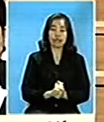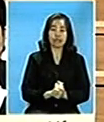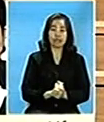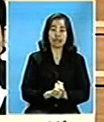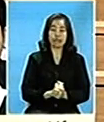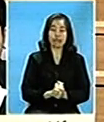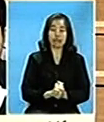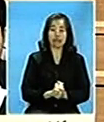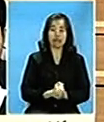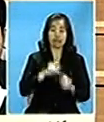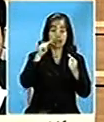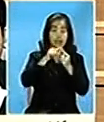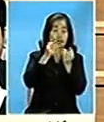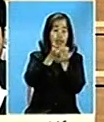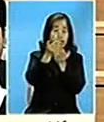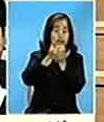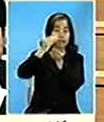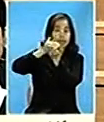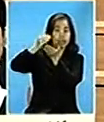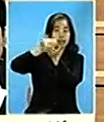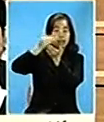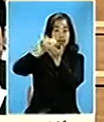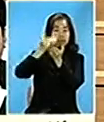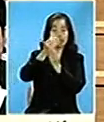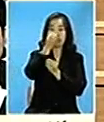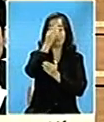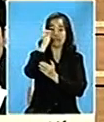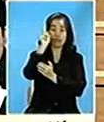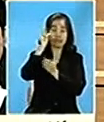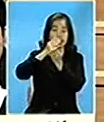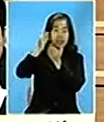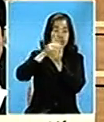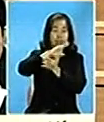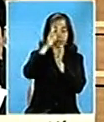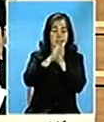สำหรับรายจ่ายการชำระคืนต้นเงินกู้นะครับอยู่ที่ประมาณ